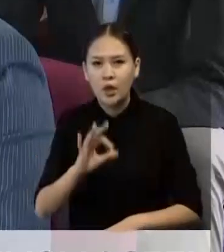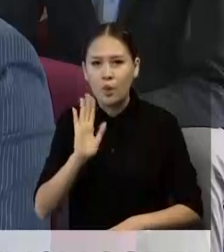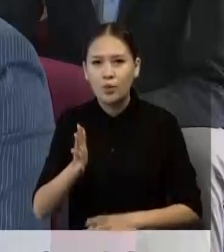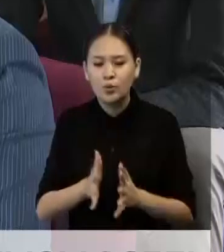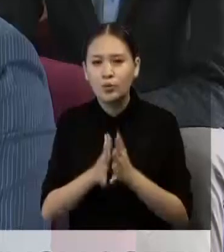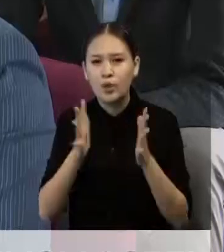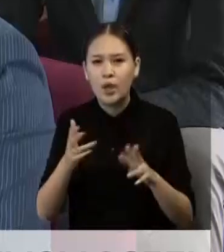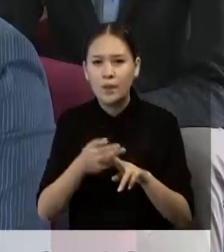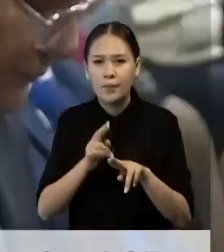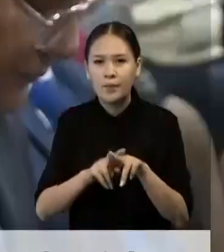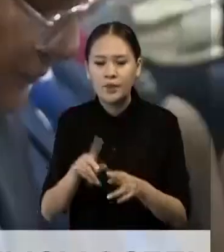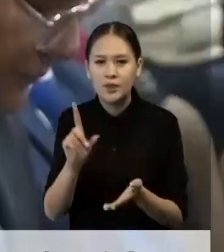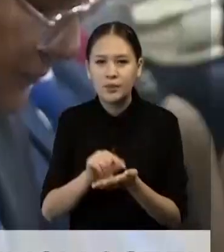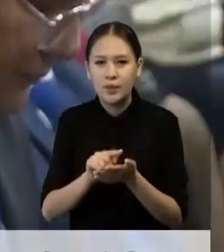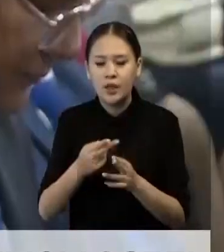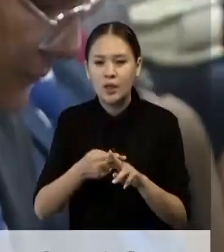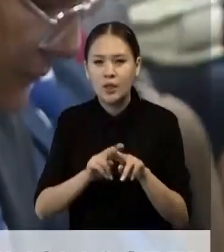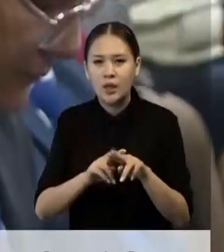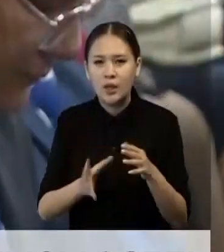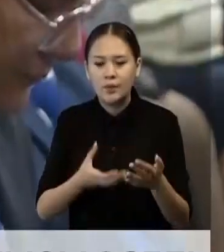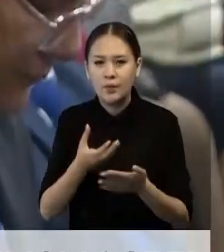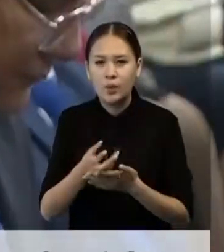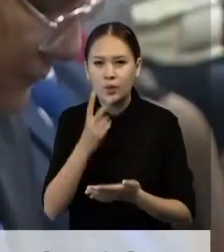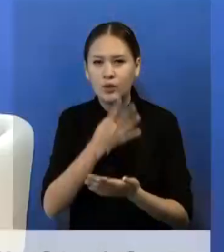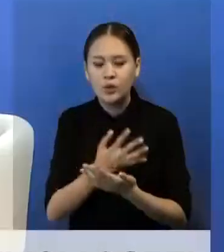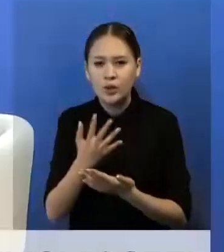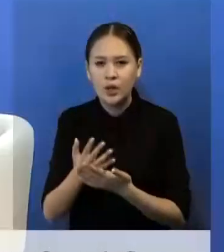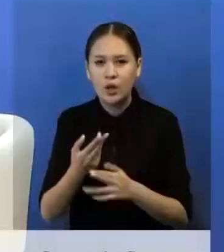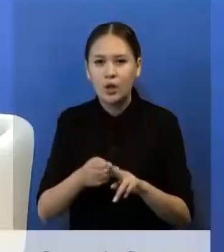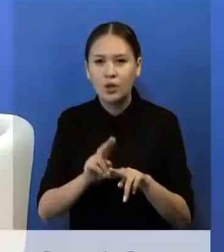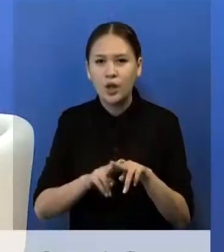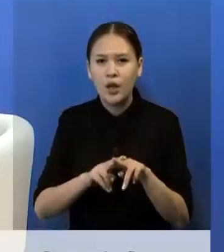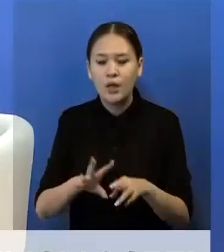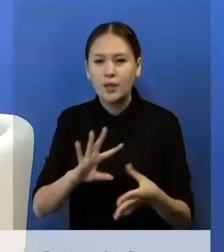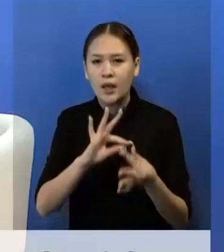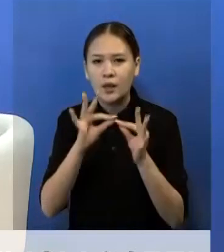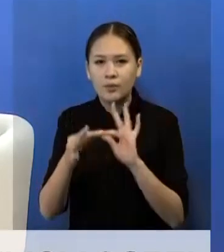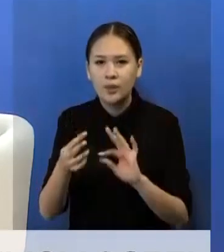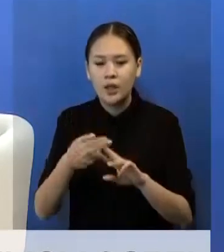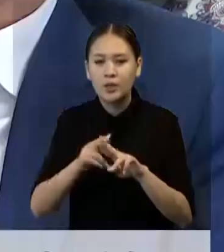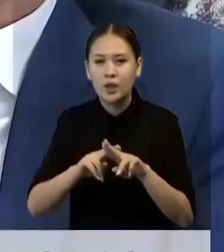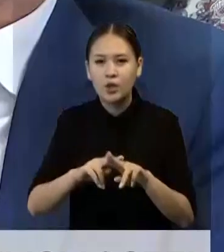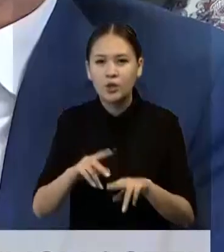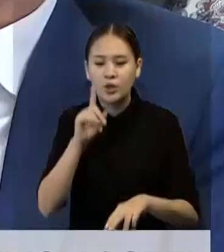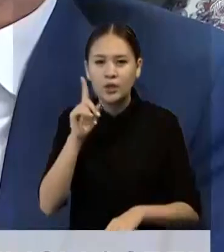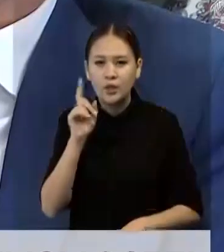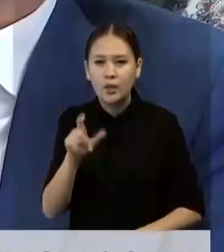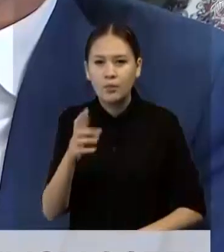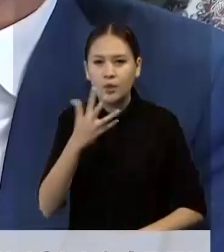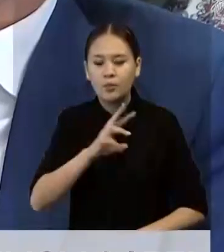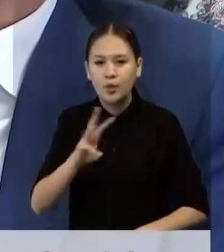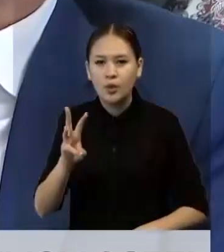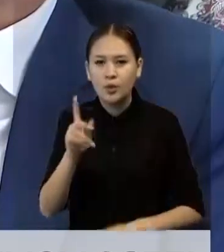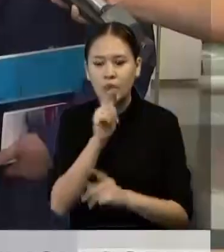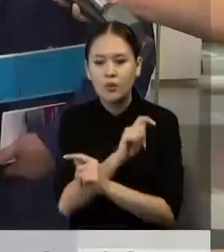отырады. Мемлекеттік стипендия 55 айлық есептік көрсеткішке дейін ұлғайтылды. Өзекті тақырыптарға қалам тербеп жүрген жастарға 5 миллион теңгелік